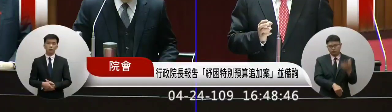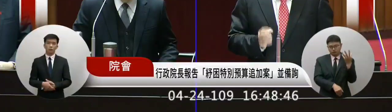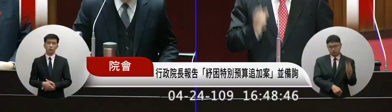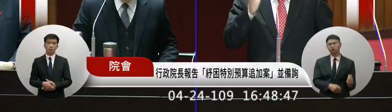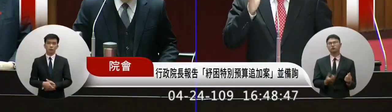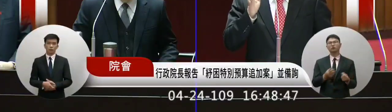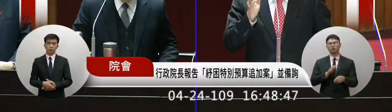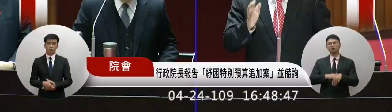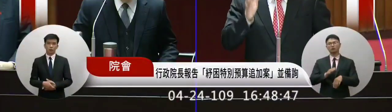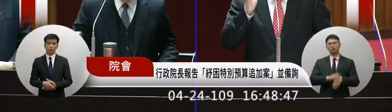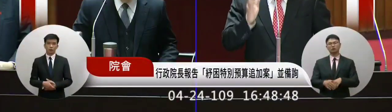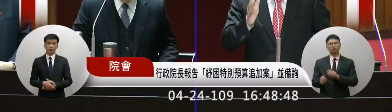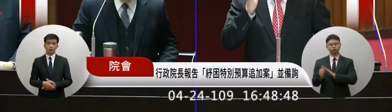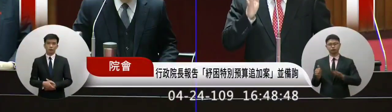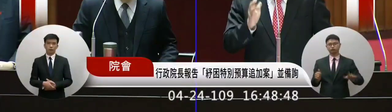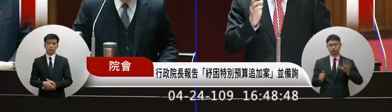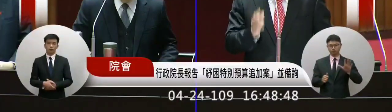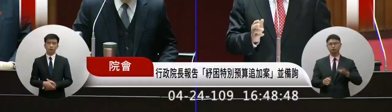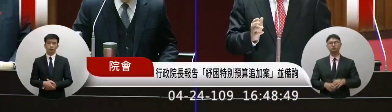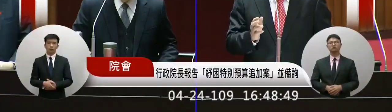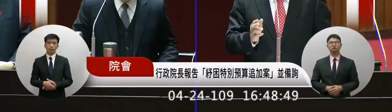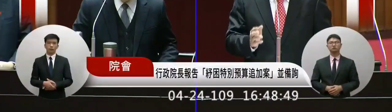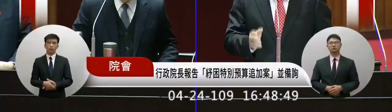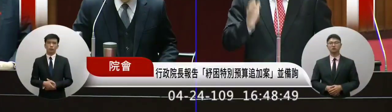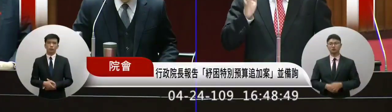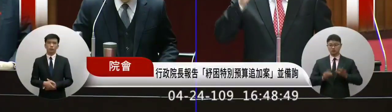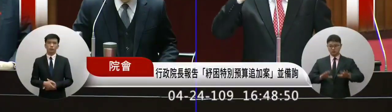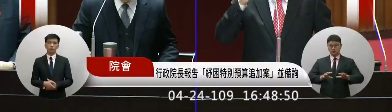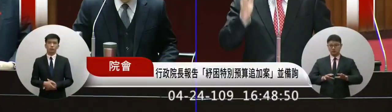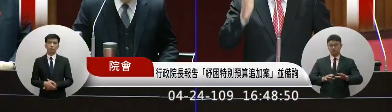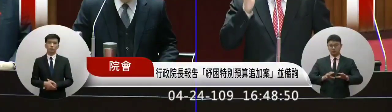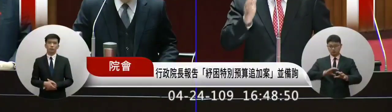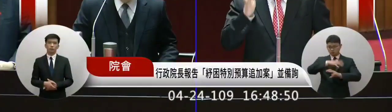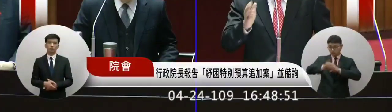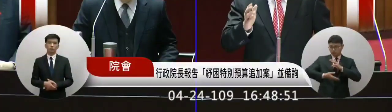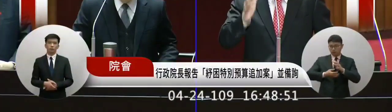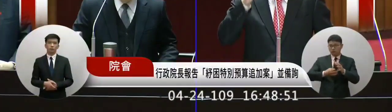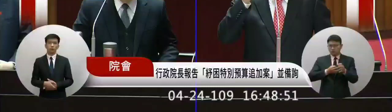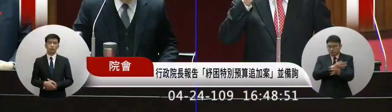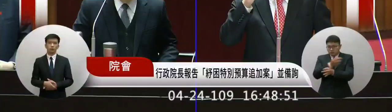长，现在整个国际的经济，院长要